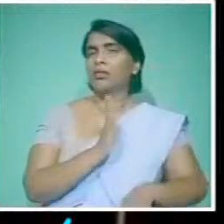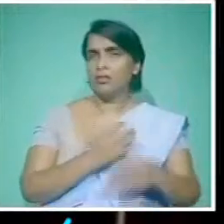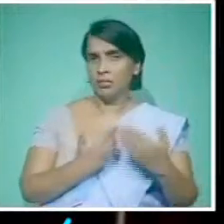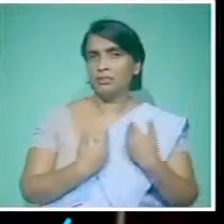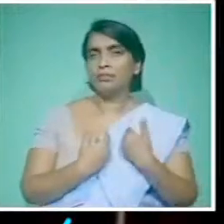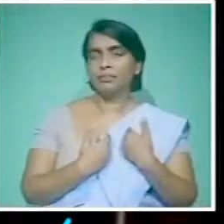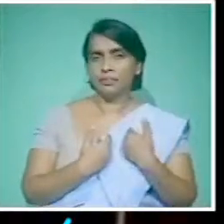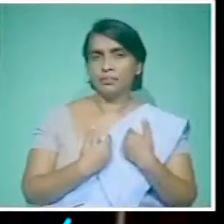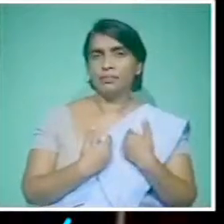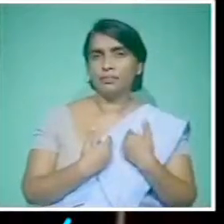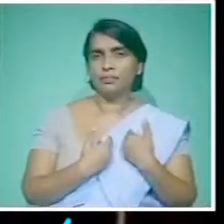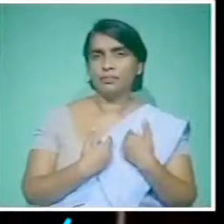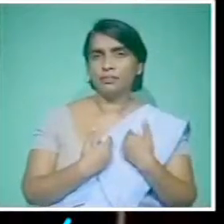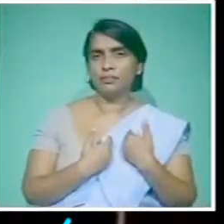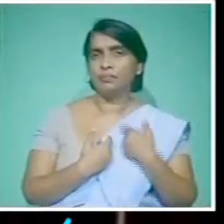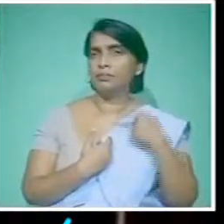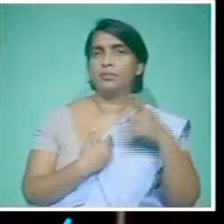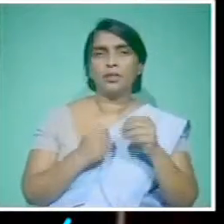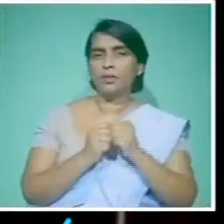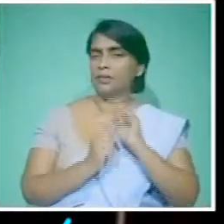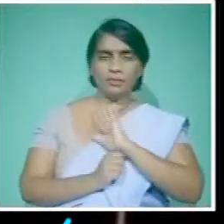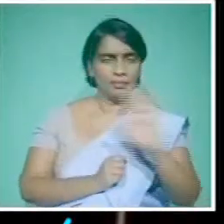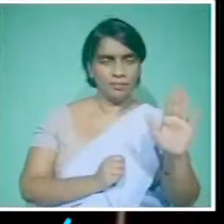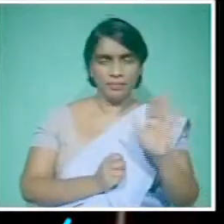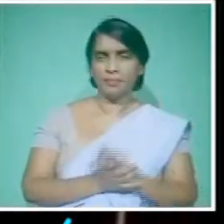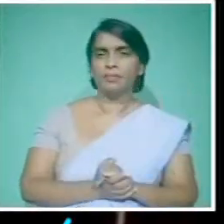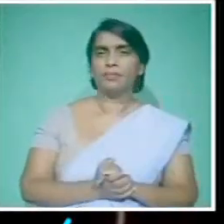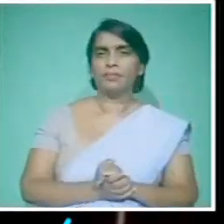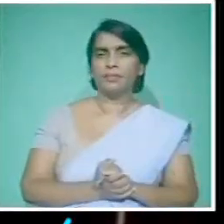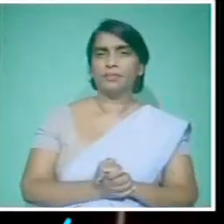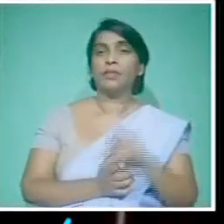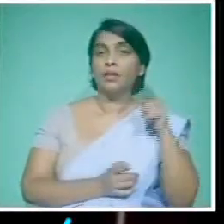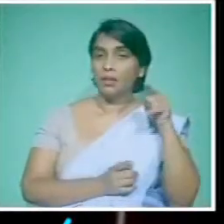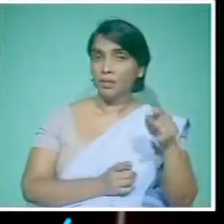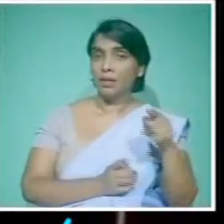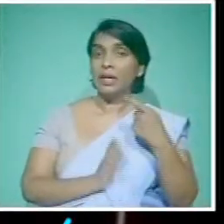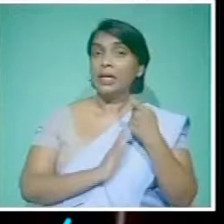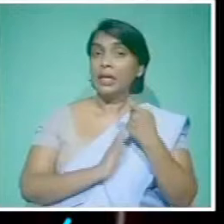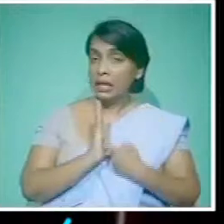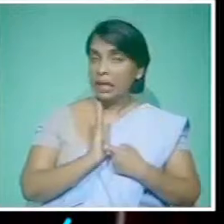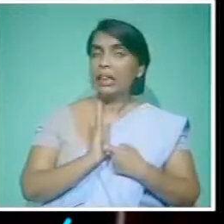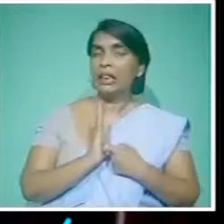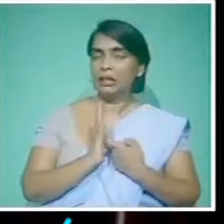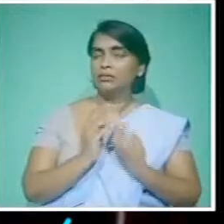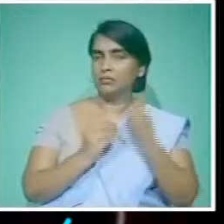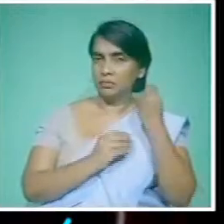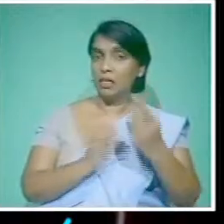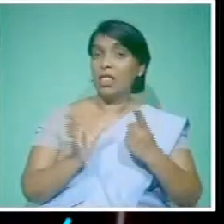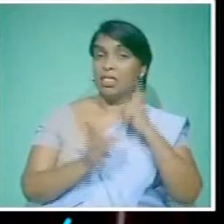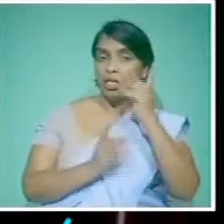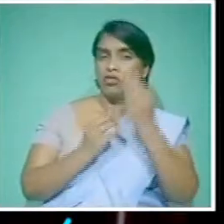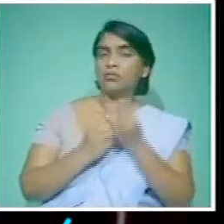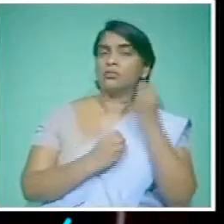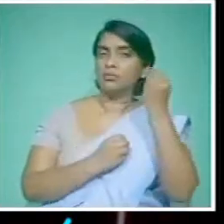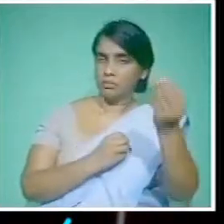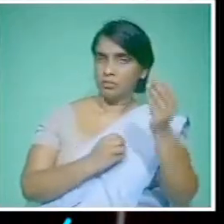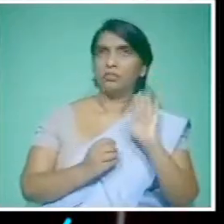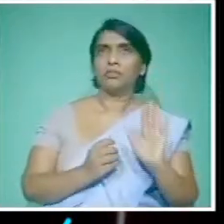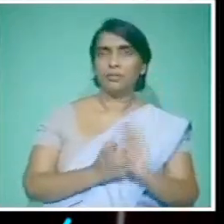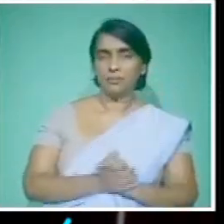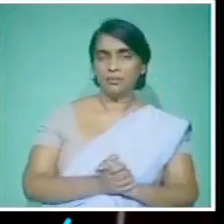දෙයක් තියෙනවා. ඒක කළ යුතු නැහැ. මේගොල්ලන්ට නීති අහමුවේ ගෙනල්ලා මේවට දඬුවම් ලබා දිය